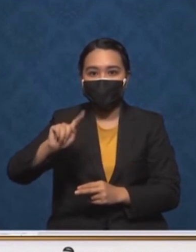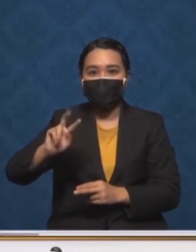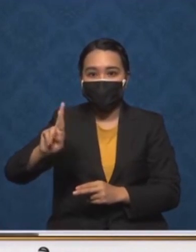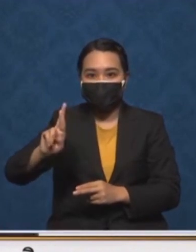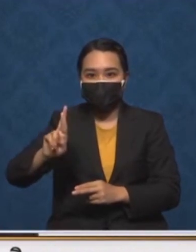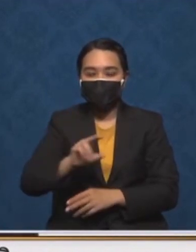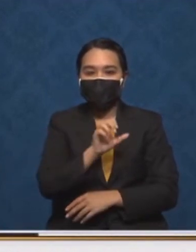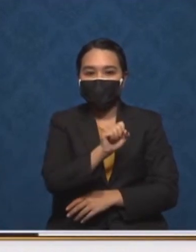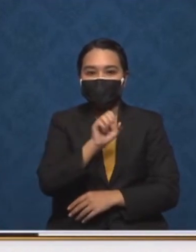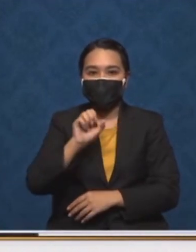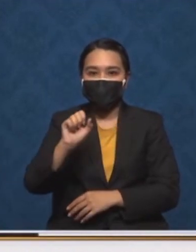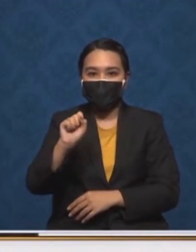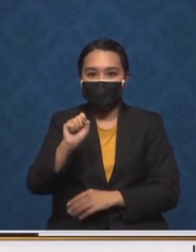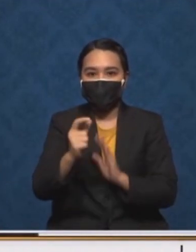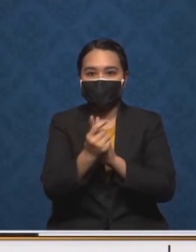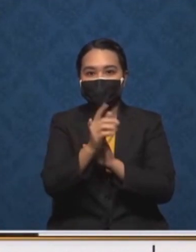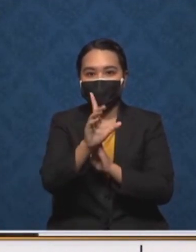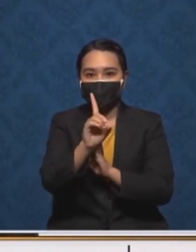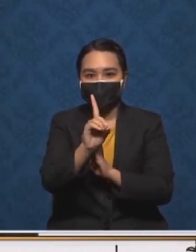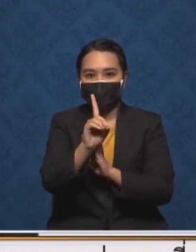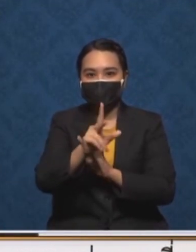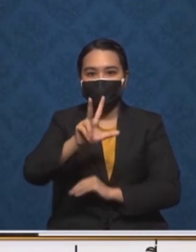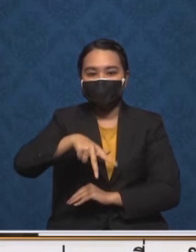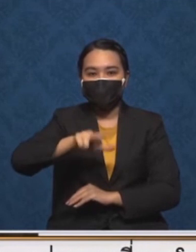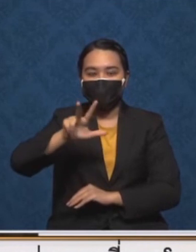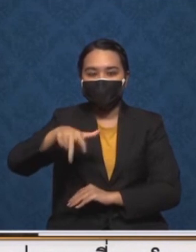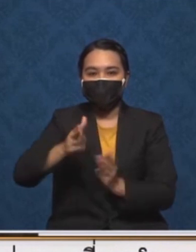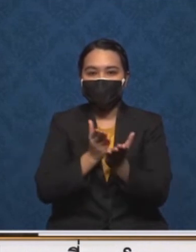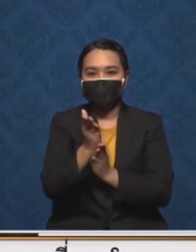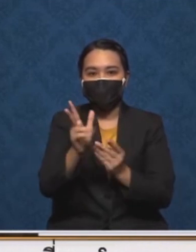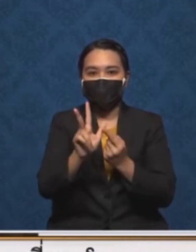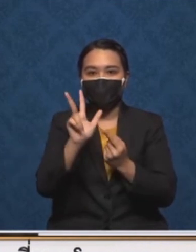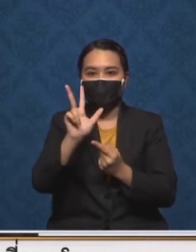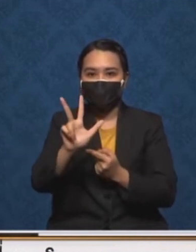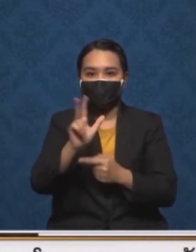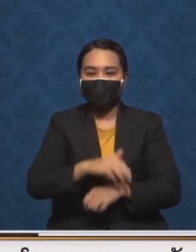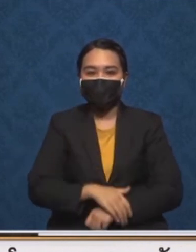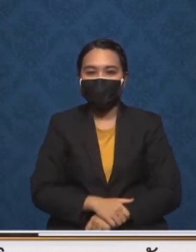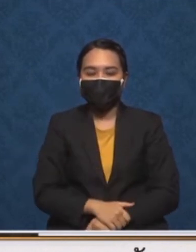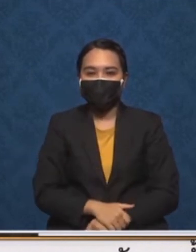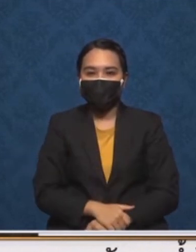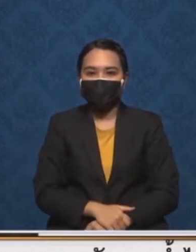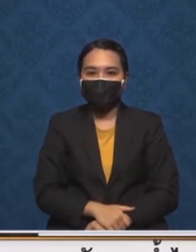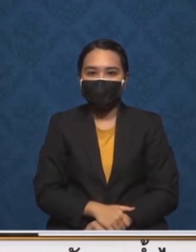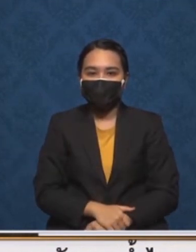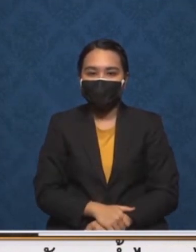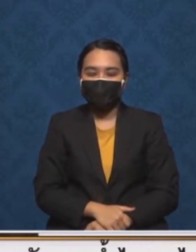จำวดอุดอนทานี พักเพื่อไทย เทต 3สำหทานครับ